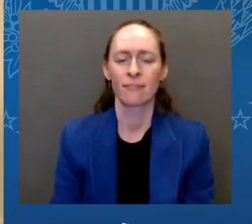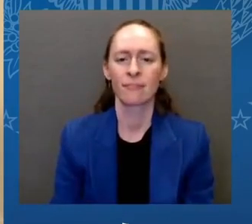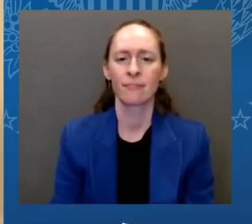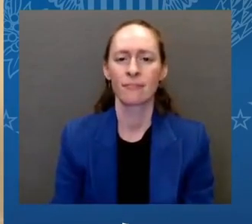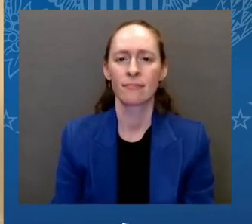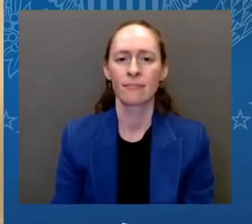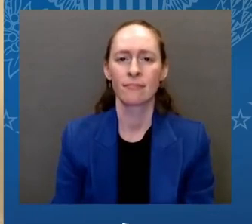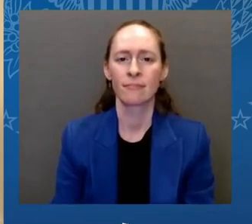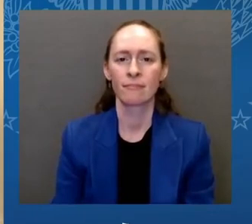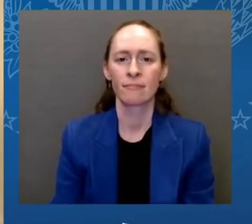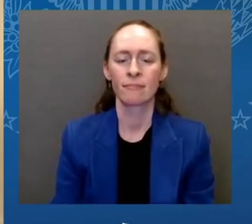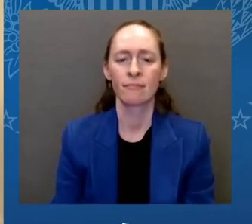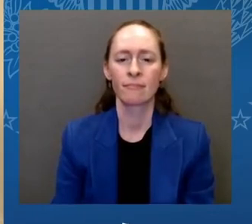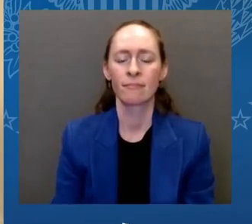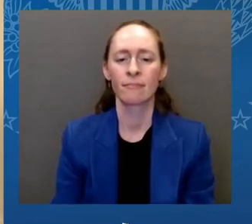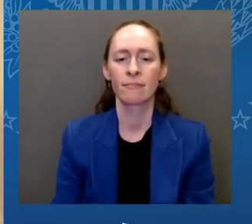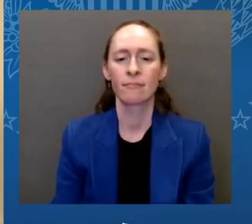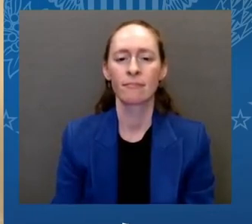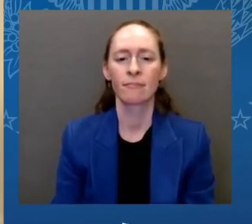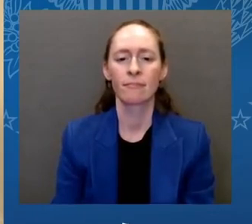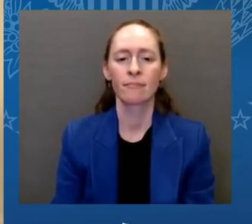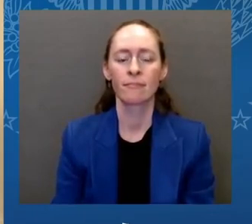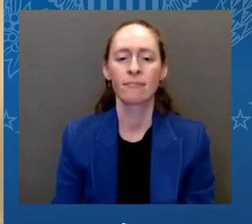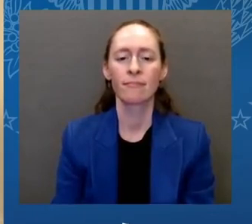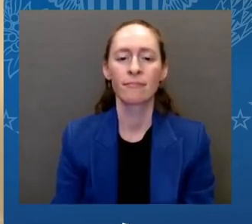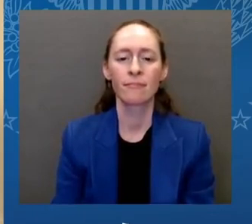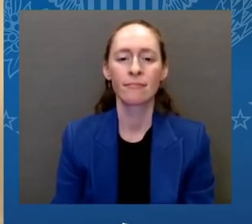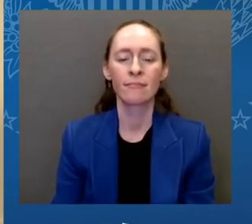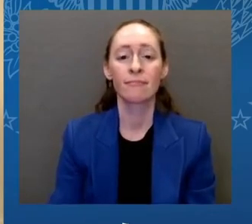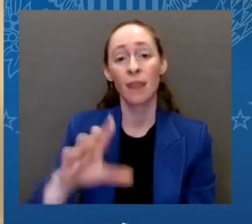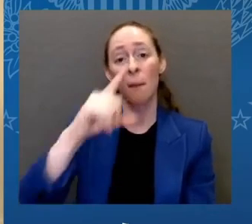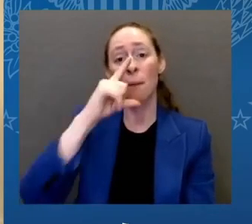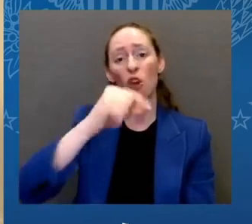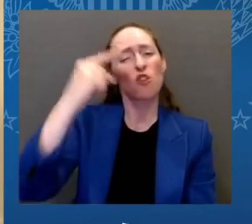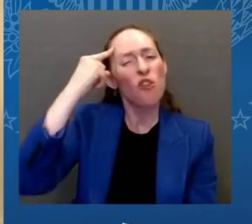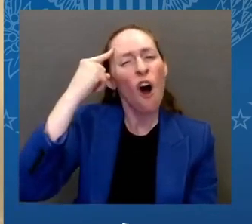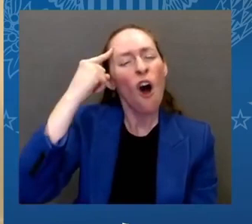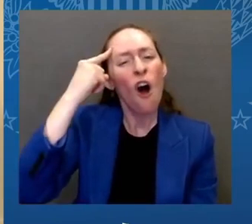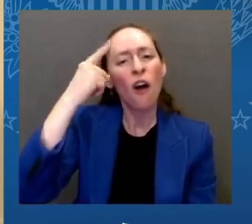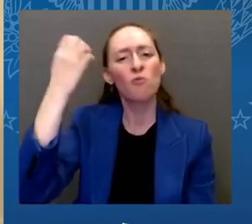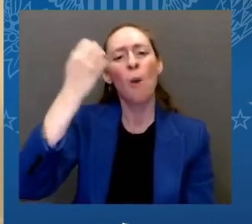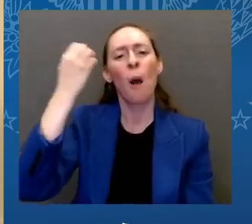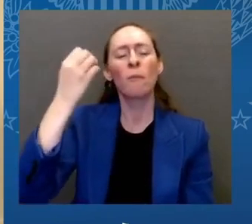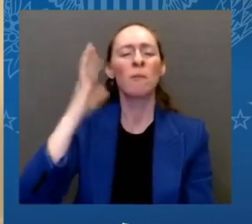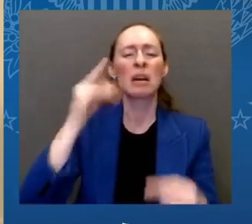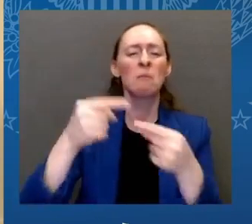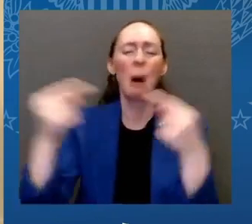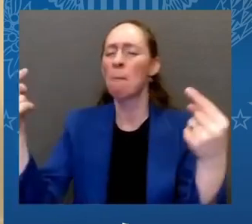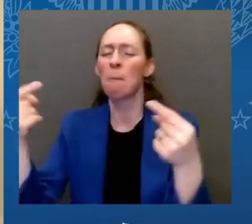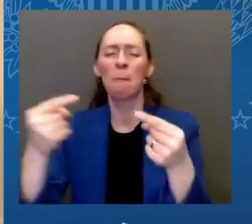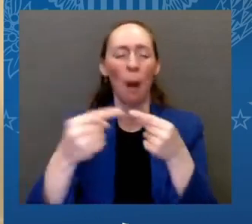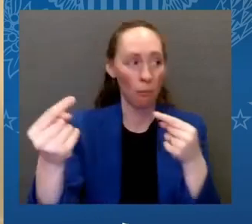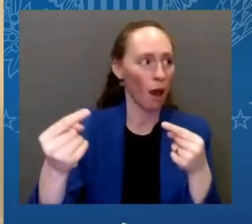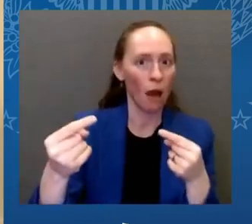якимось чином єдина. І замість цього він об'єднав Європу ще дужче. Отже, я не